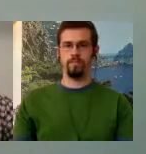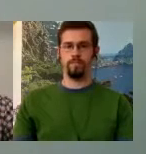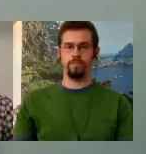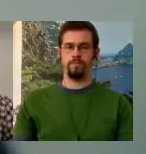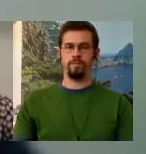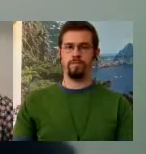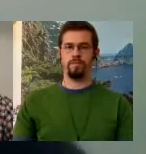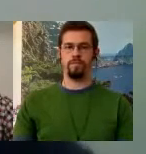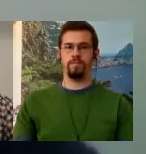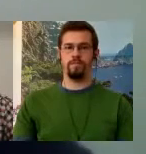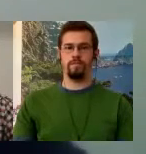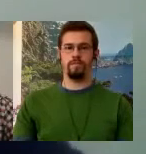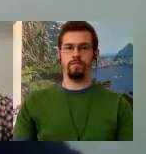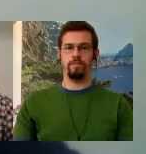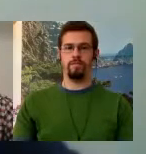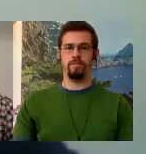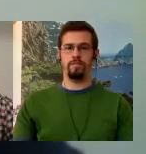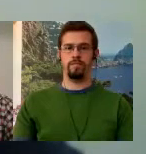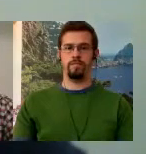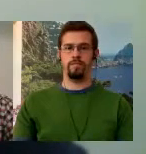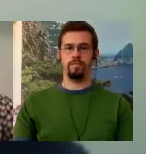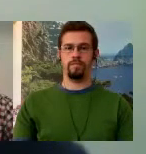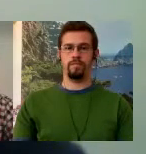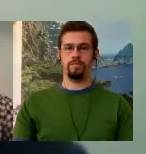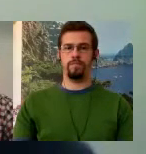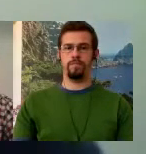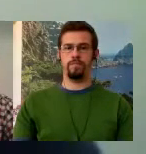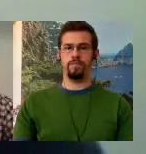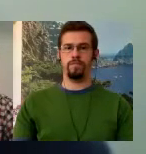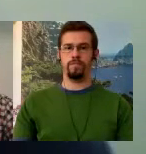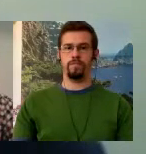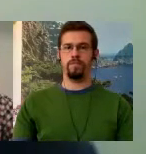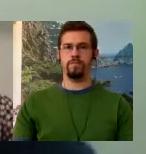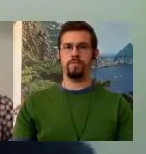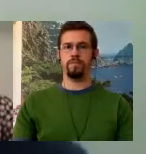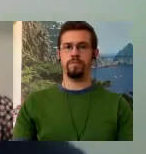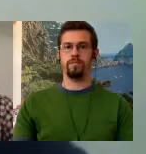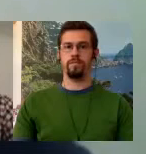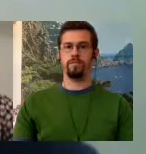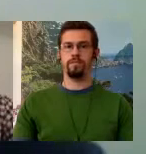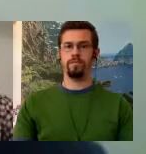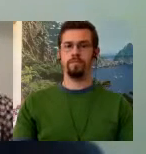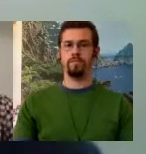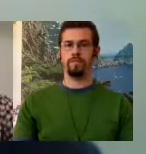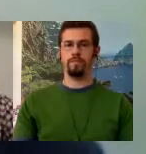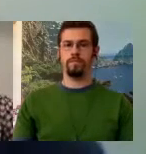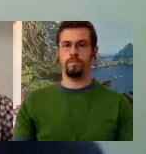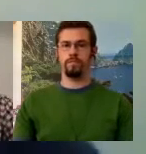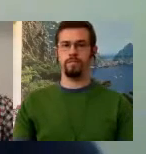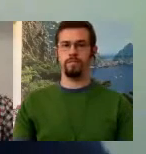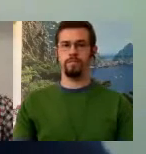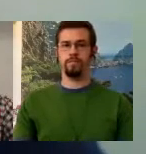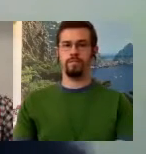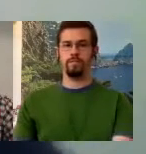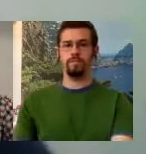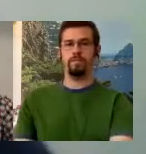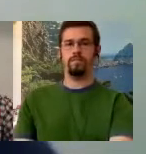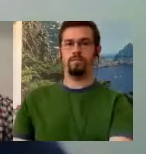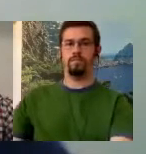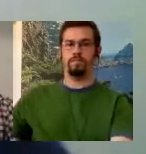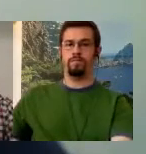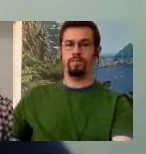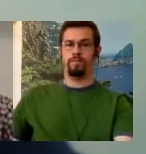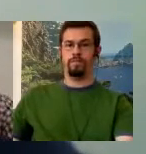لديهم لغتهم الخاصة لهم ولديهم كتابتهم الخاصة لها، لذا يريدون أن تكون هذه